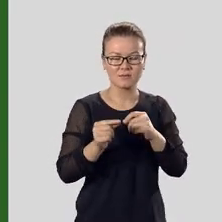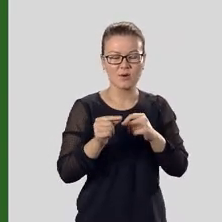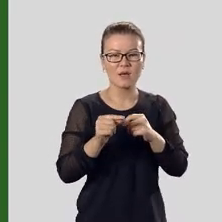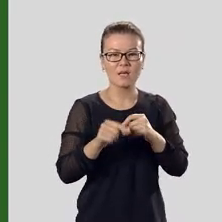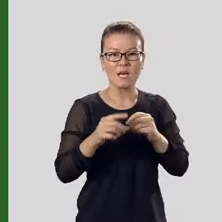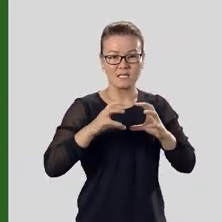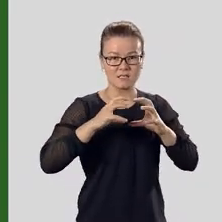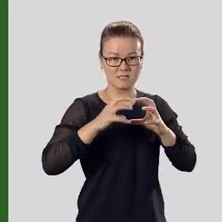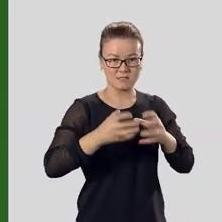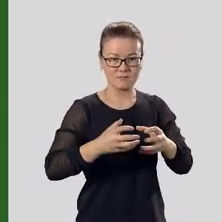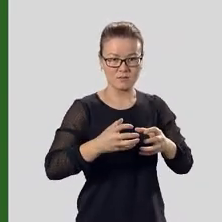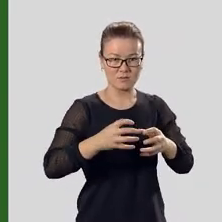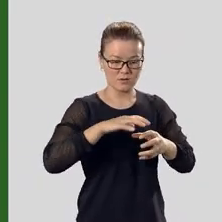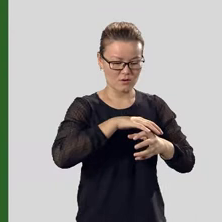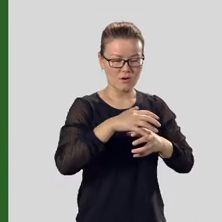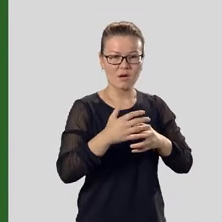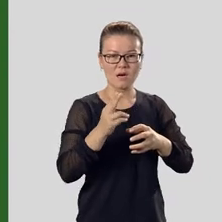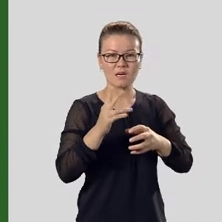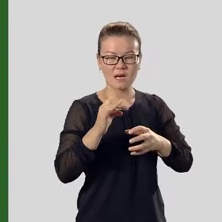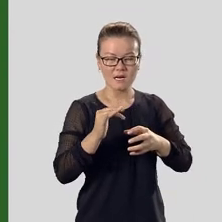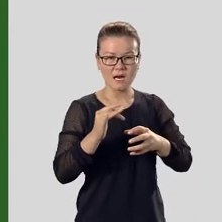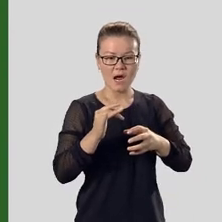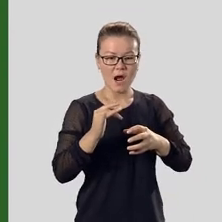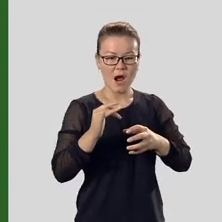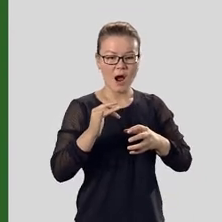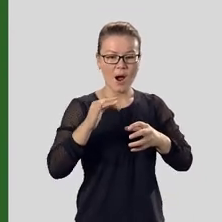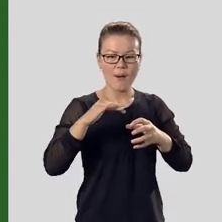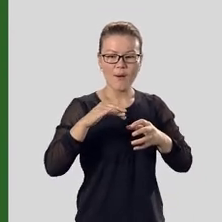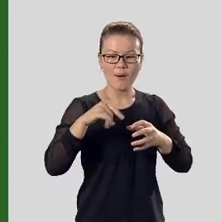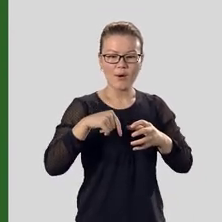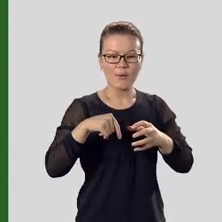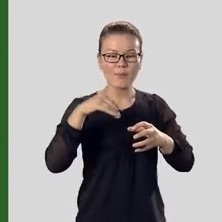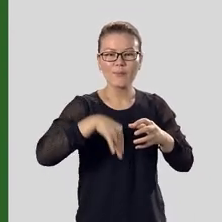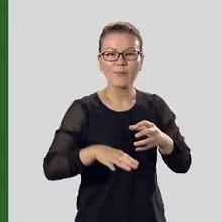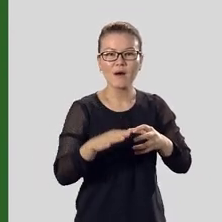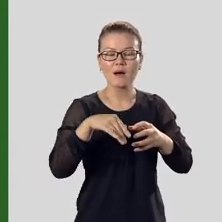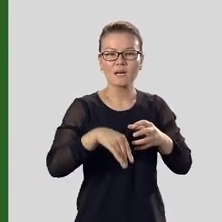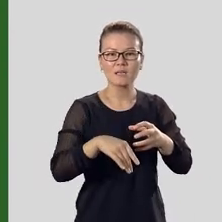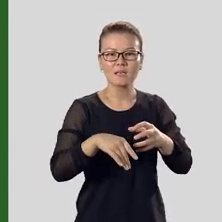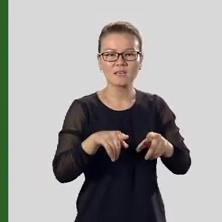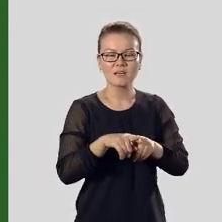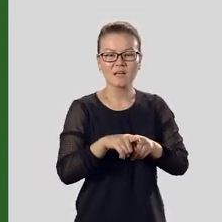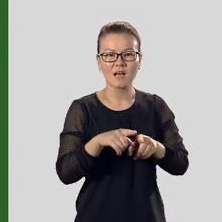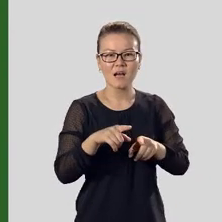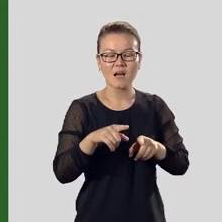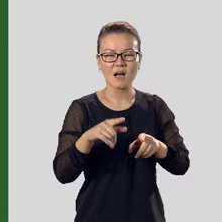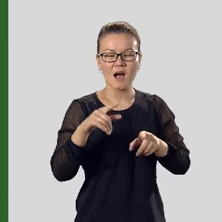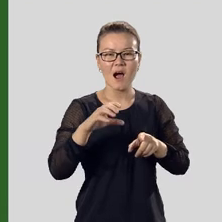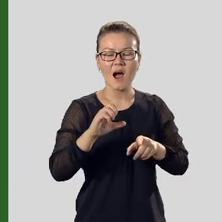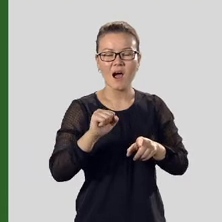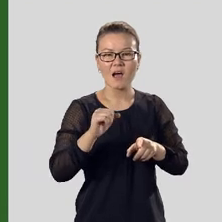с земной корой разной плотности плавают в нем подобно гигантским айсбергам.